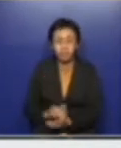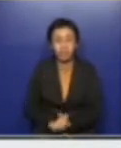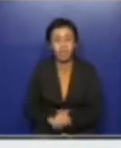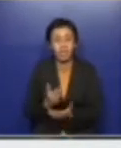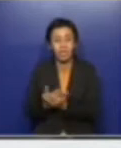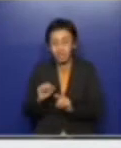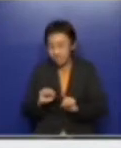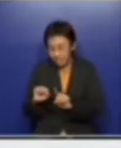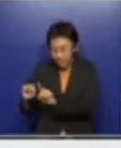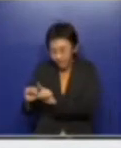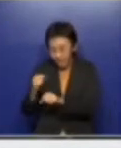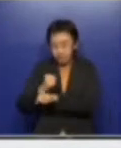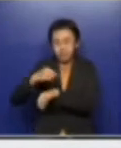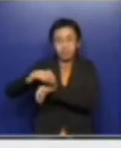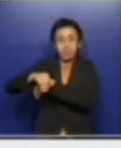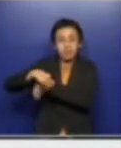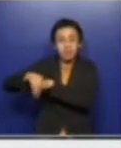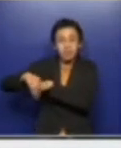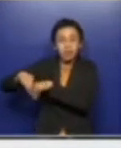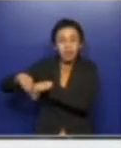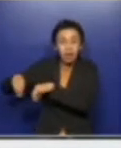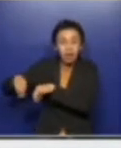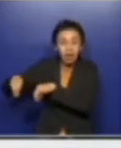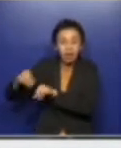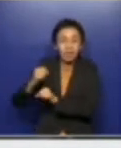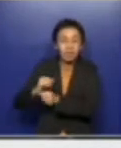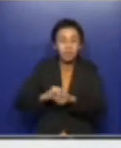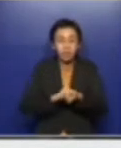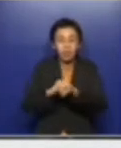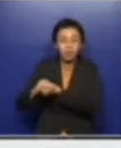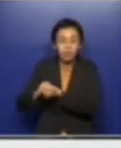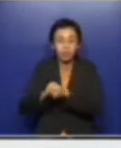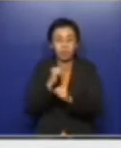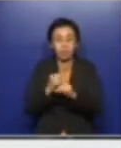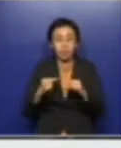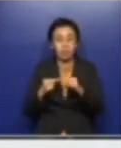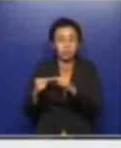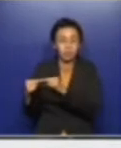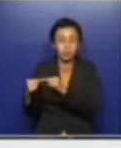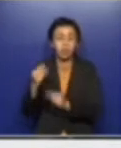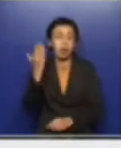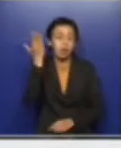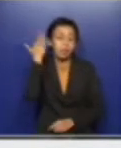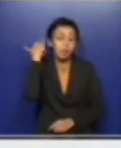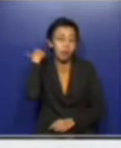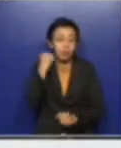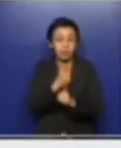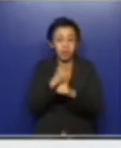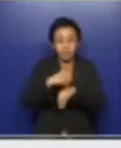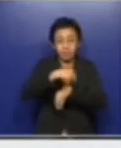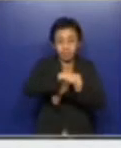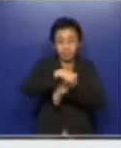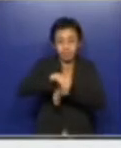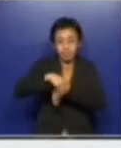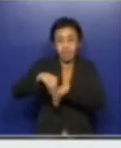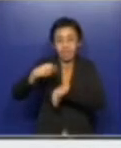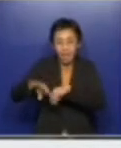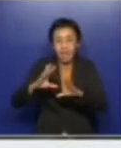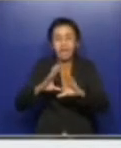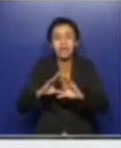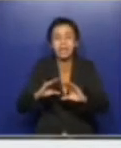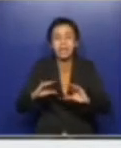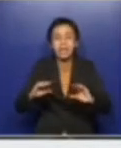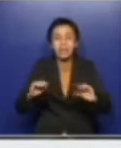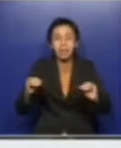ร้างเครือข่ายมาสร้างองค์กรที่ทําการต่อเนื่องนะครับสมัยก่อนเราทําเครือข่ายนี้เสร็จแล้วเราก็หายไปน